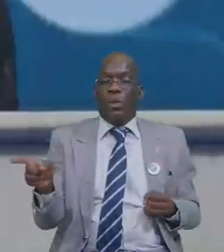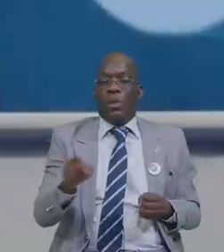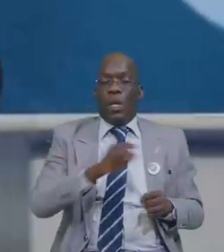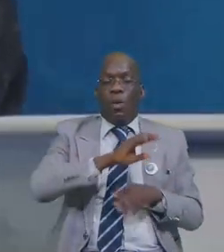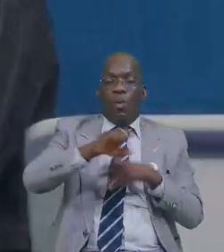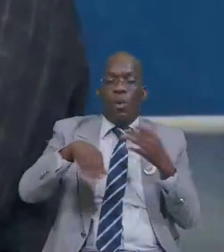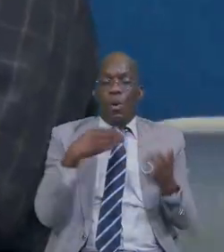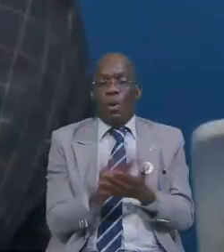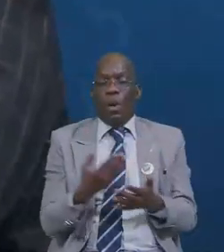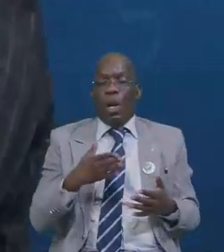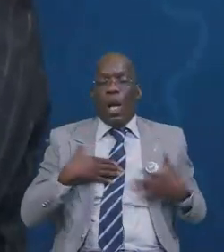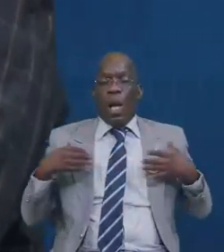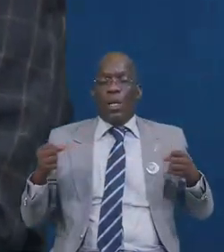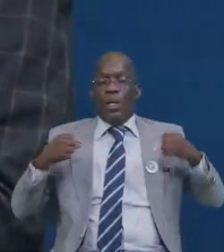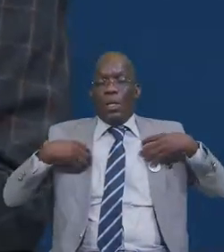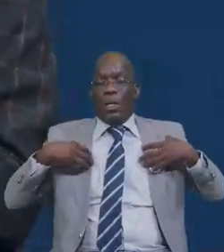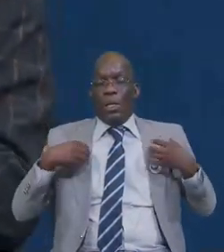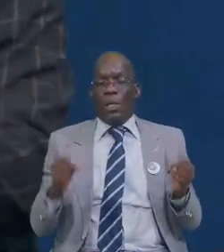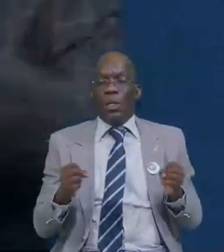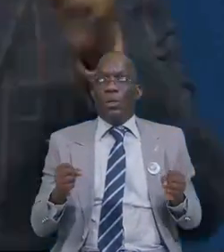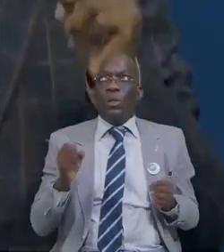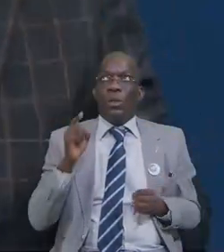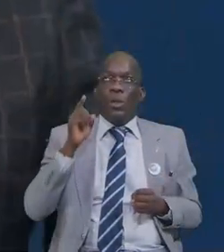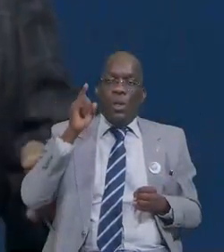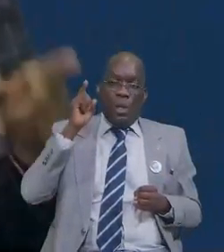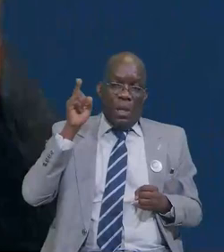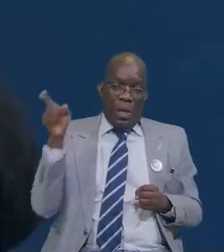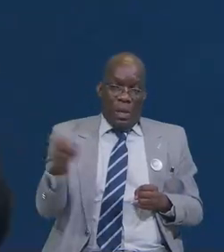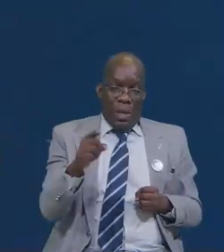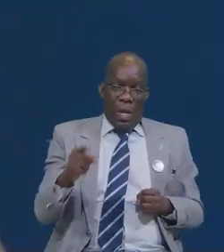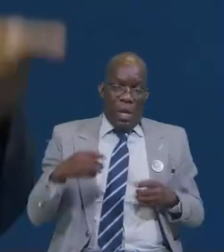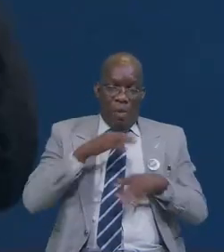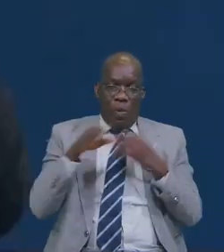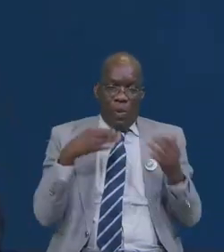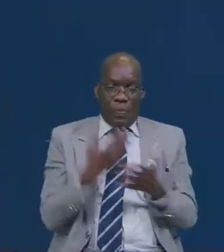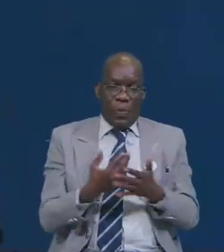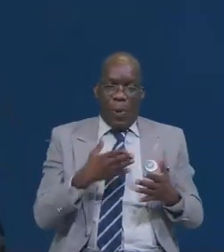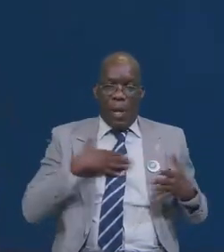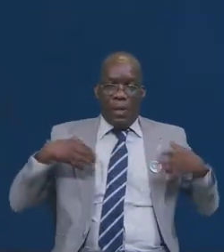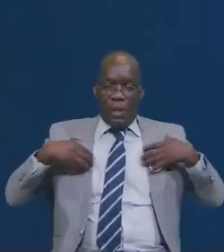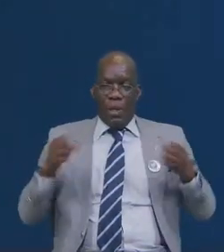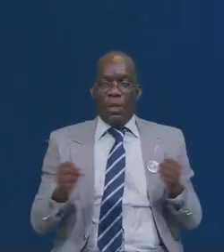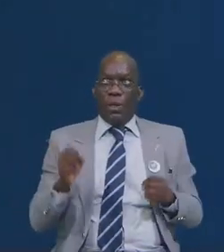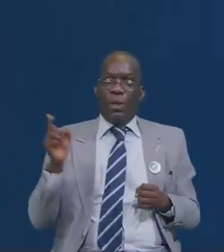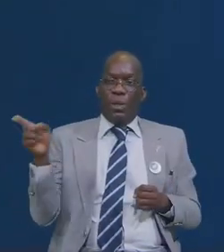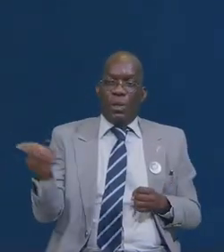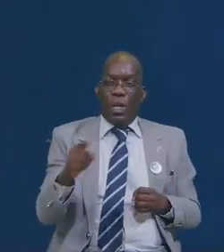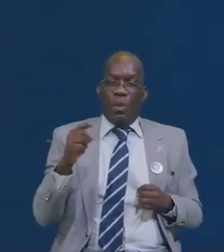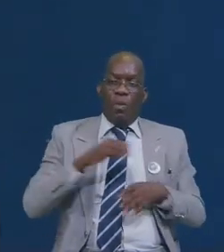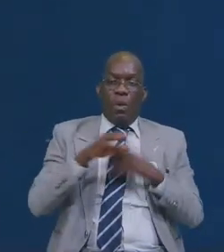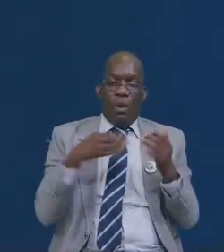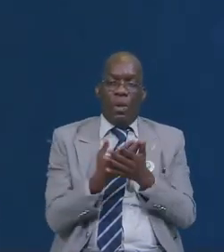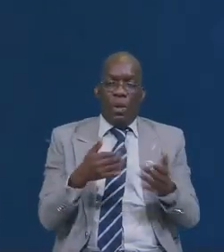tous. Et les guérissait tous. Et les guérissait tous.